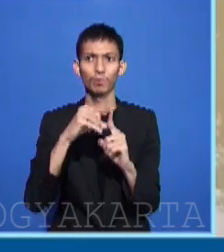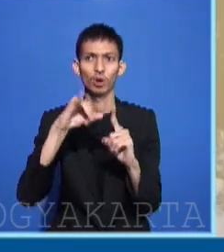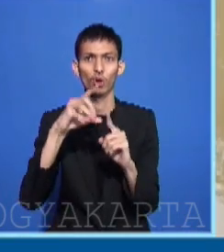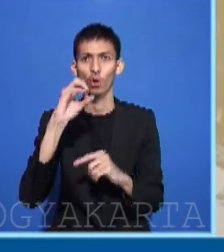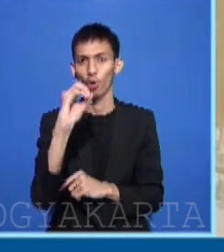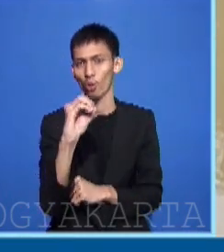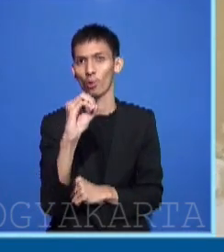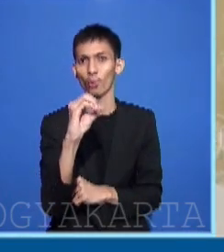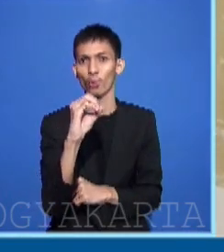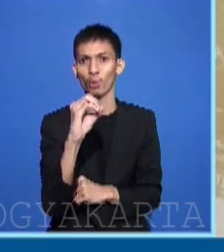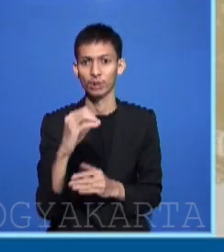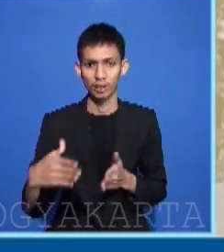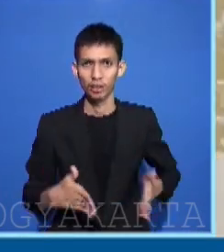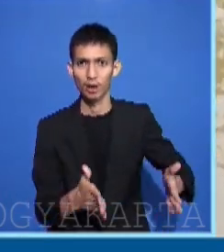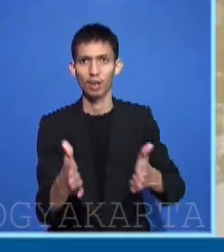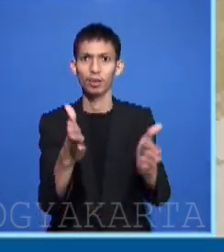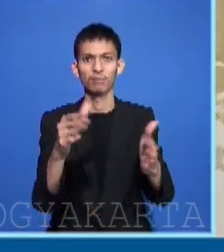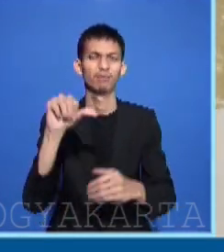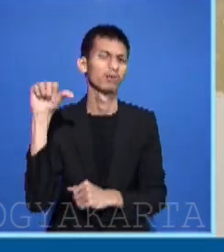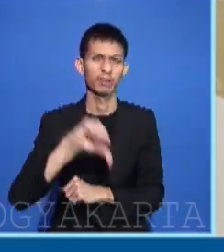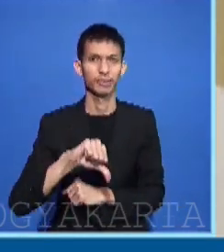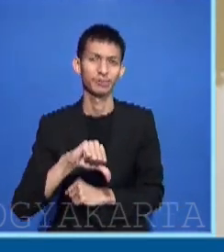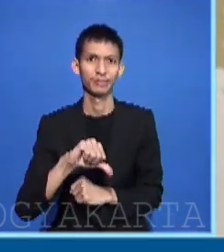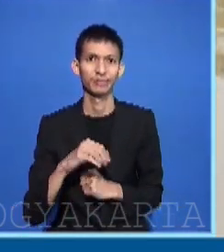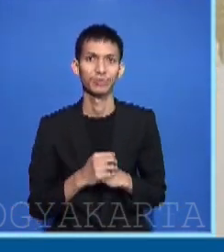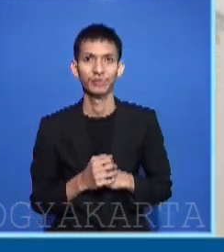naliko Jawa yang baik